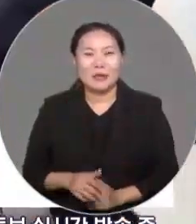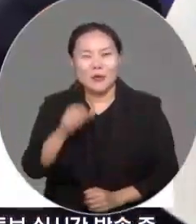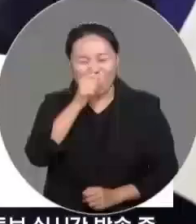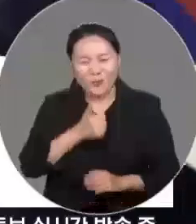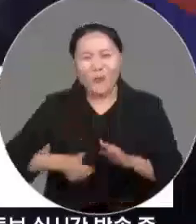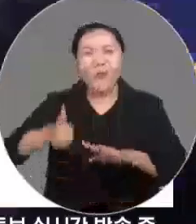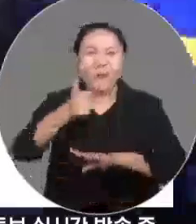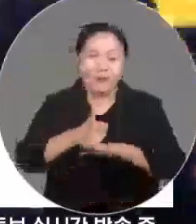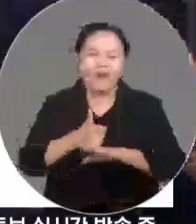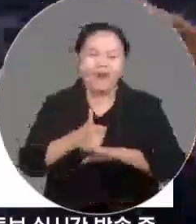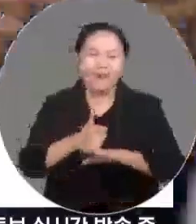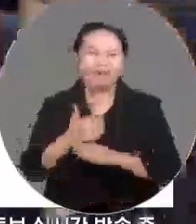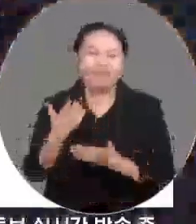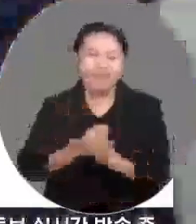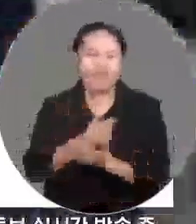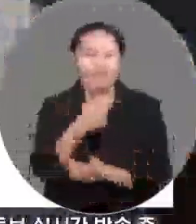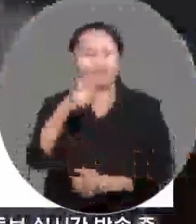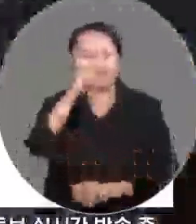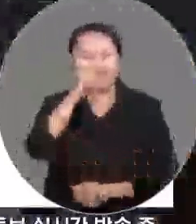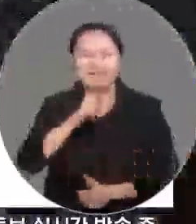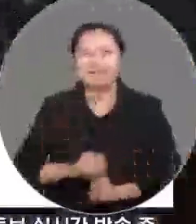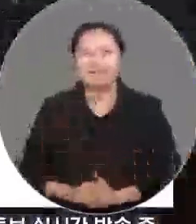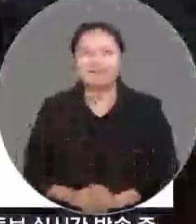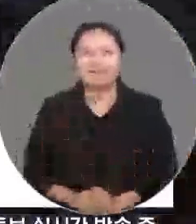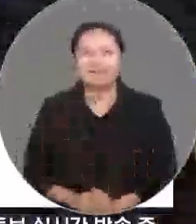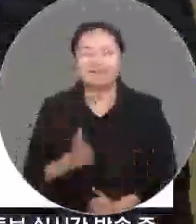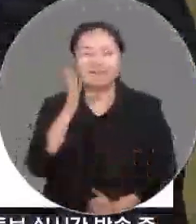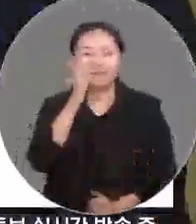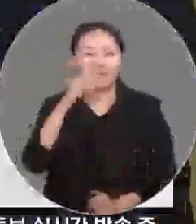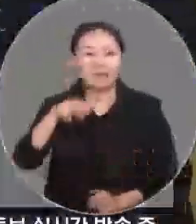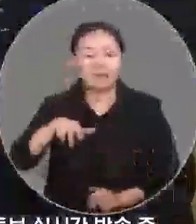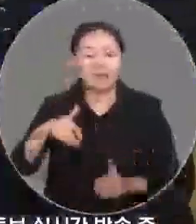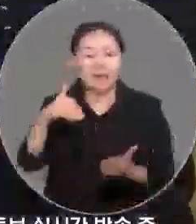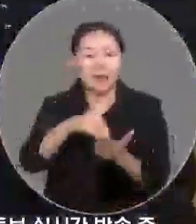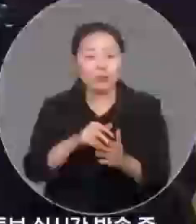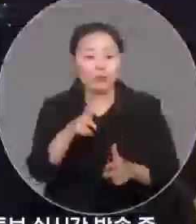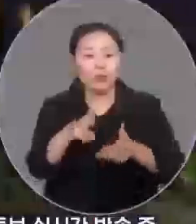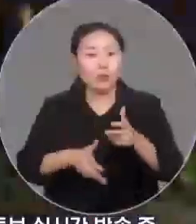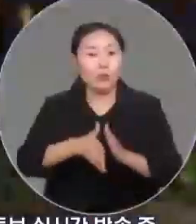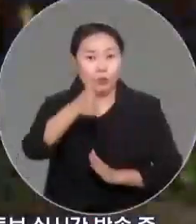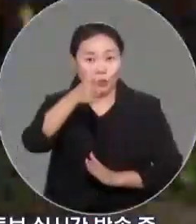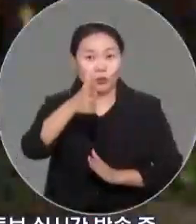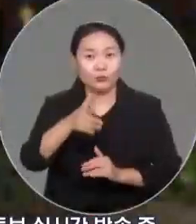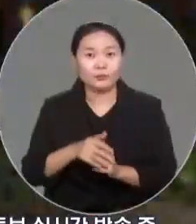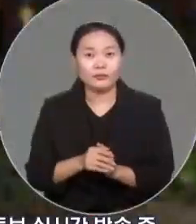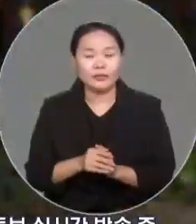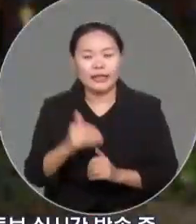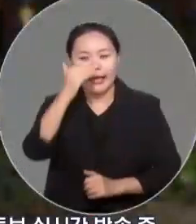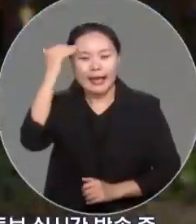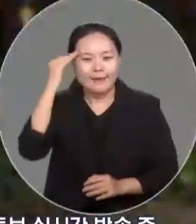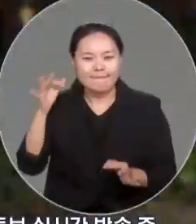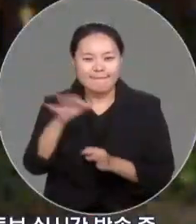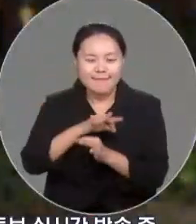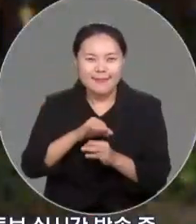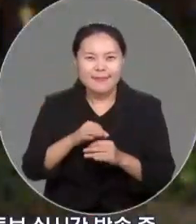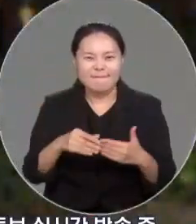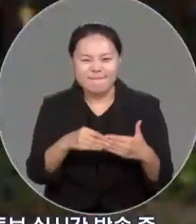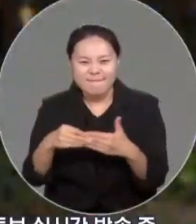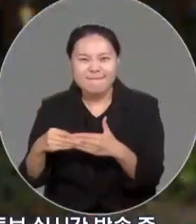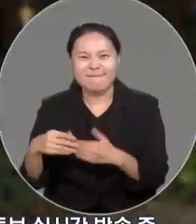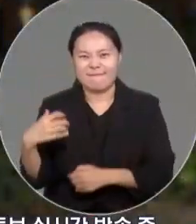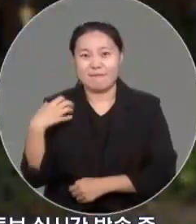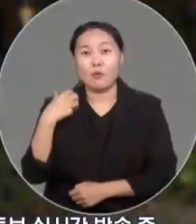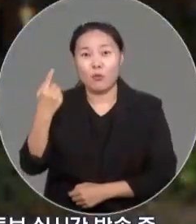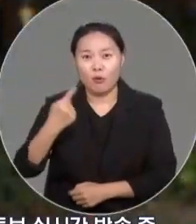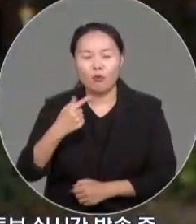결과가 일어난 것 같습니다. 울산이 그동안 공업도시로서 우리 이 대한민국 경제지표를 올렸고 60년